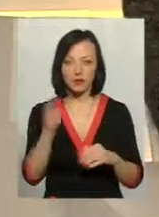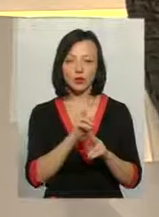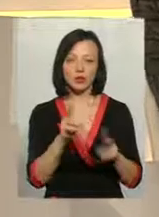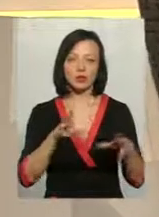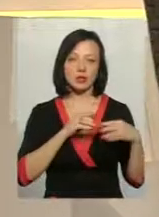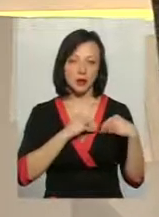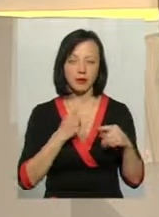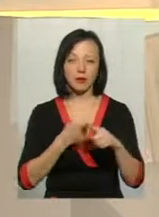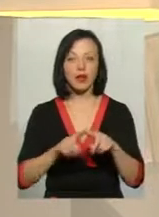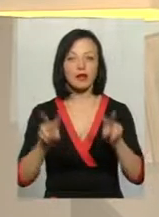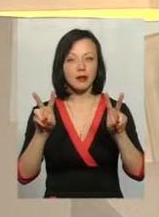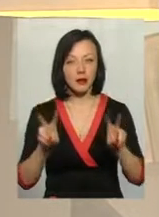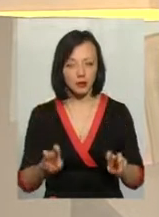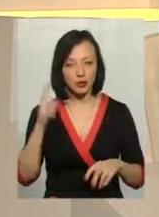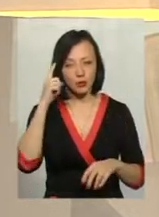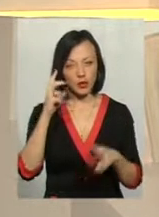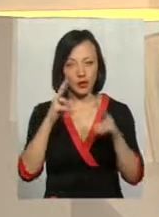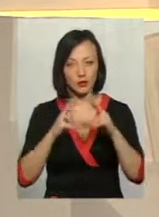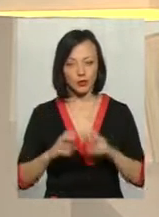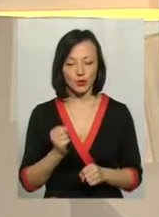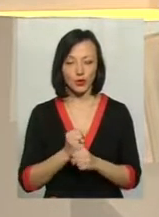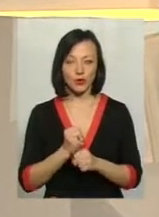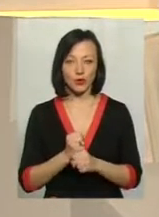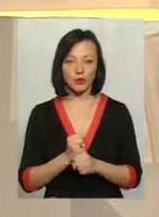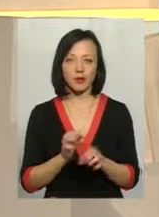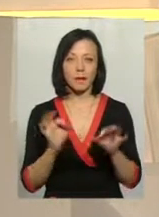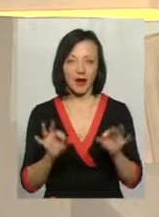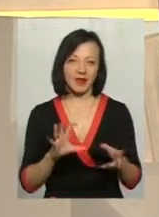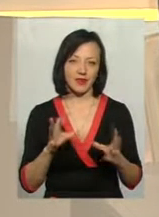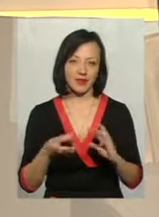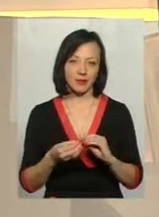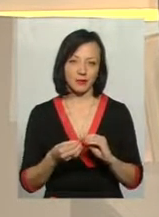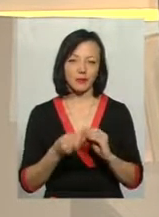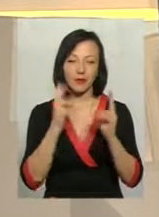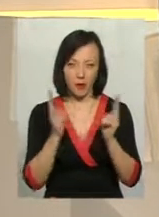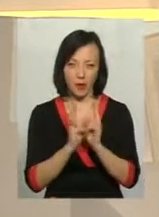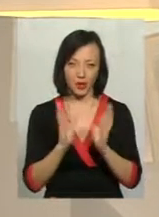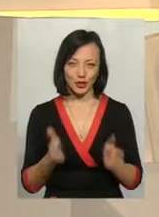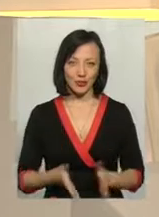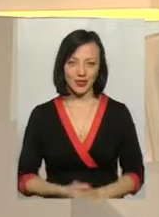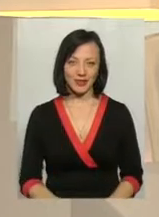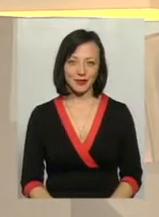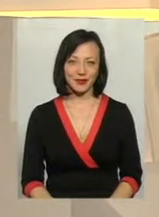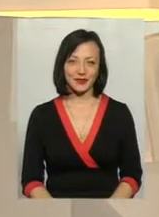був із нами. Це була тема. Думайте, аналізуйте, робіть правильні висновки. Побачимось.